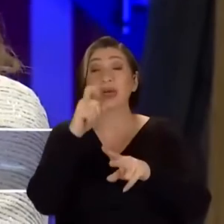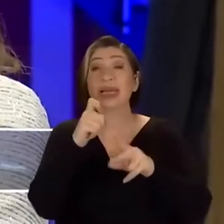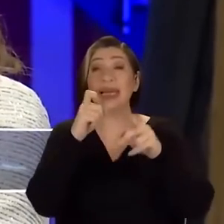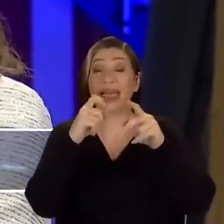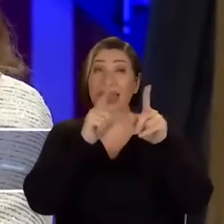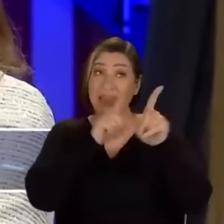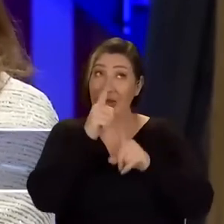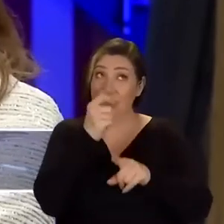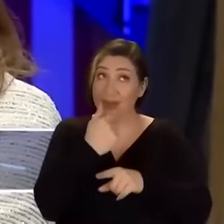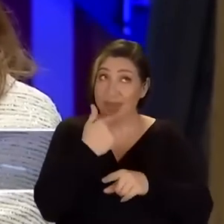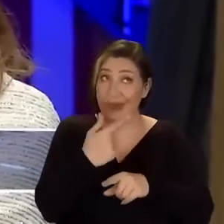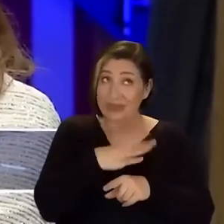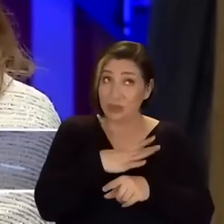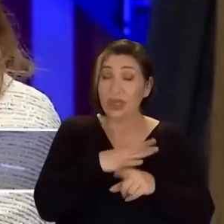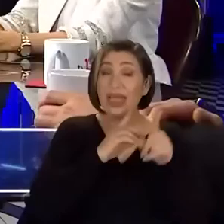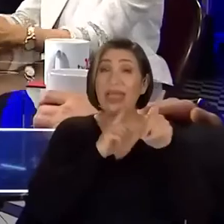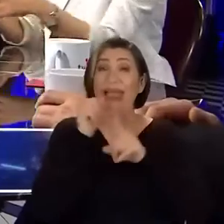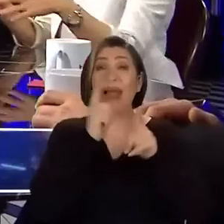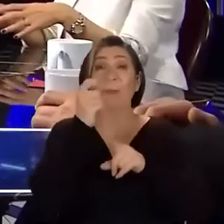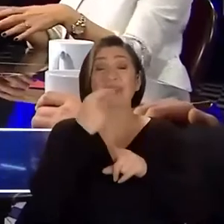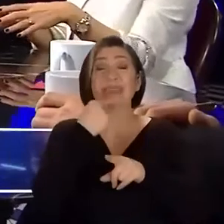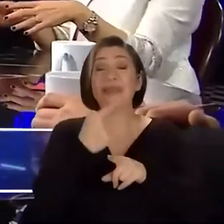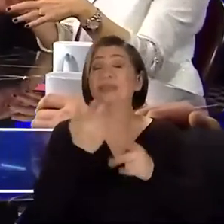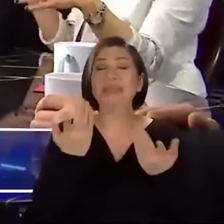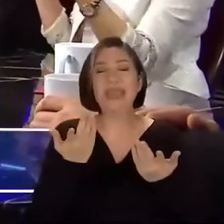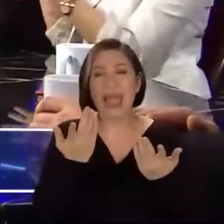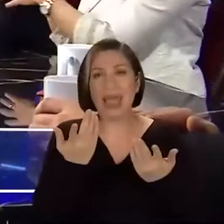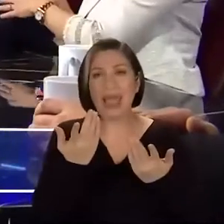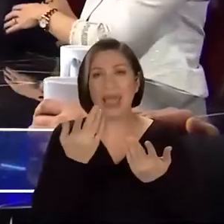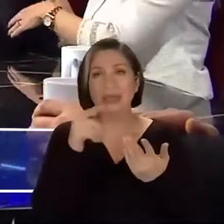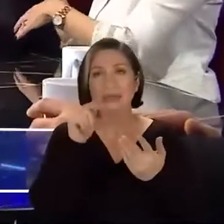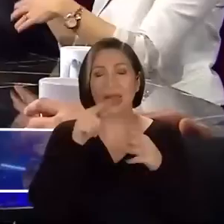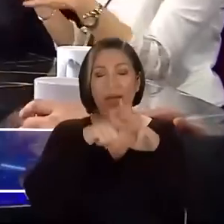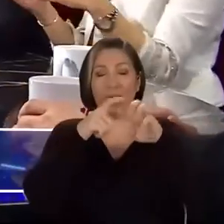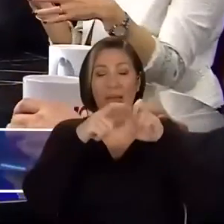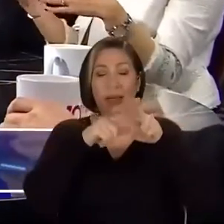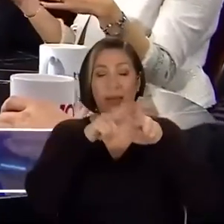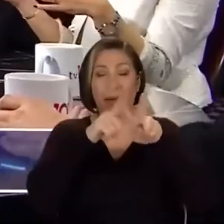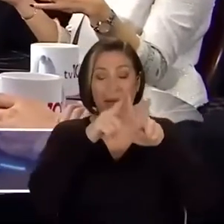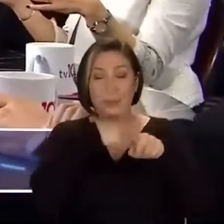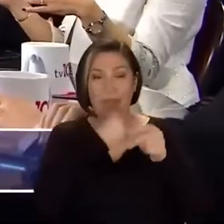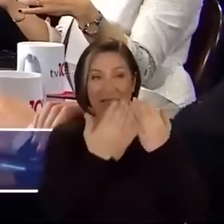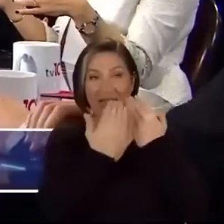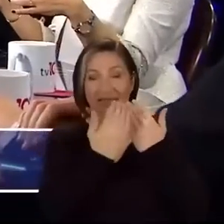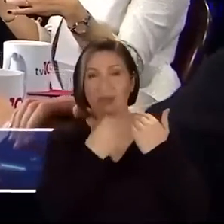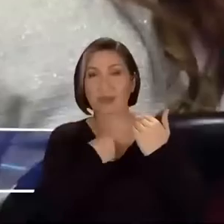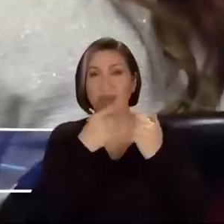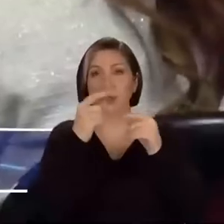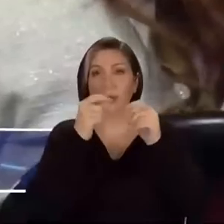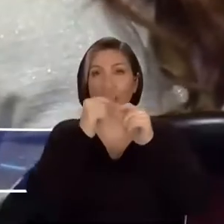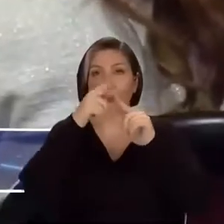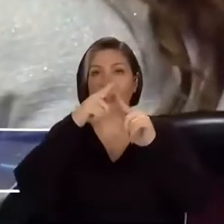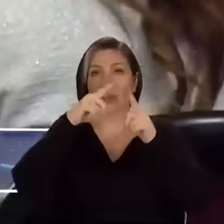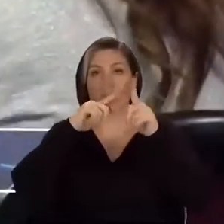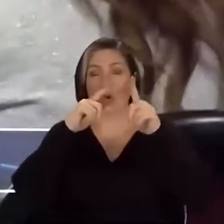mı demek istiyoruz? Kripto para dediğimiz zaman kripto paraları şimdi Erkan da bana biraz yardımcı olacaktır. Bitcoin'i bir jenerik isim